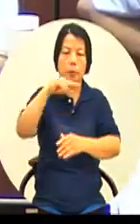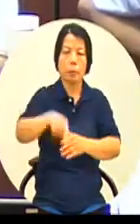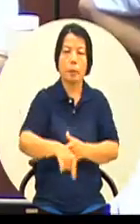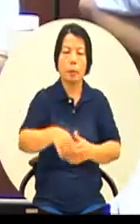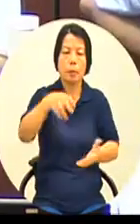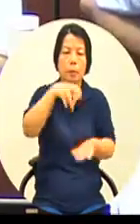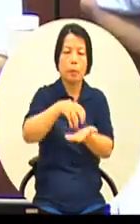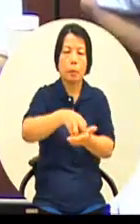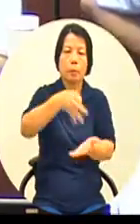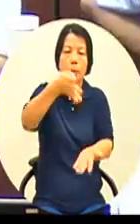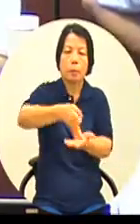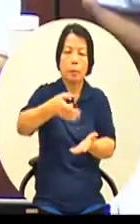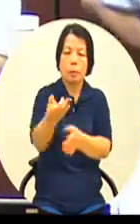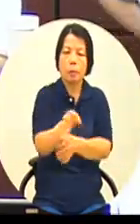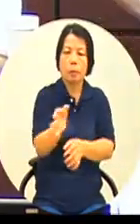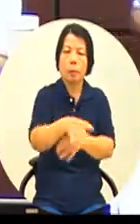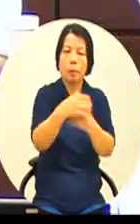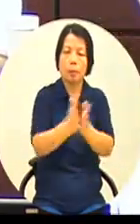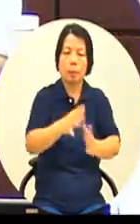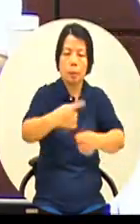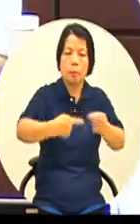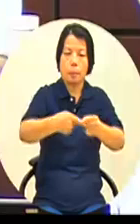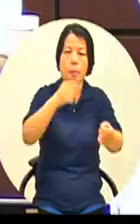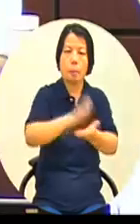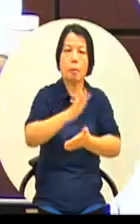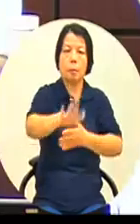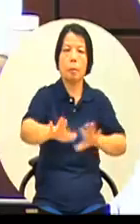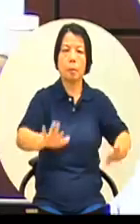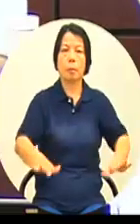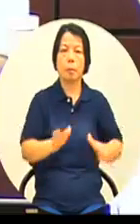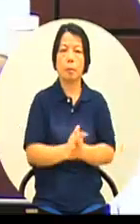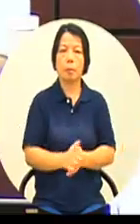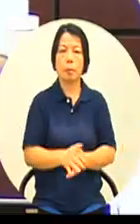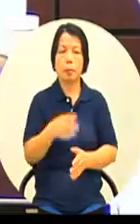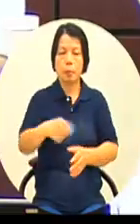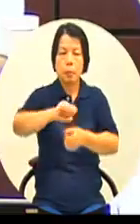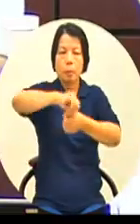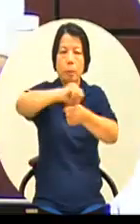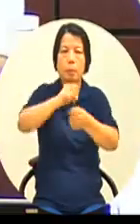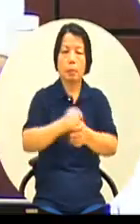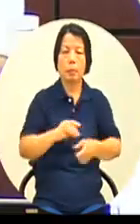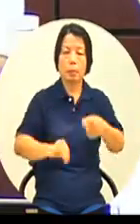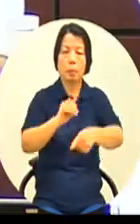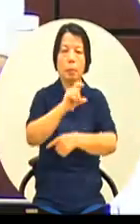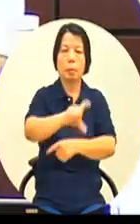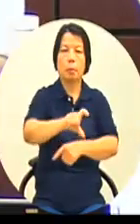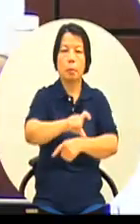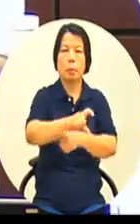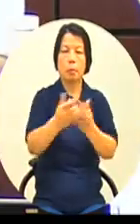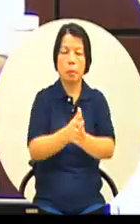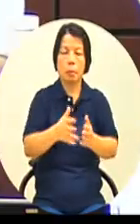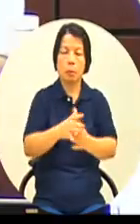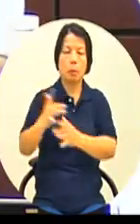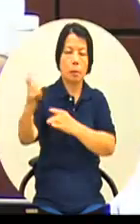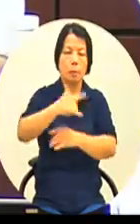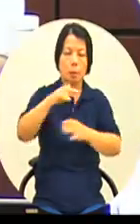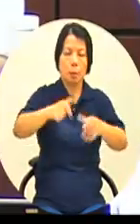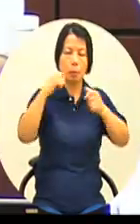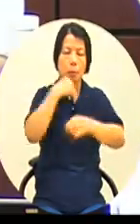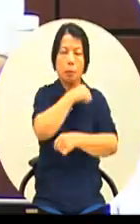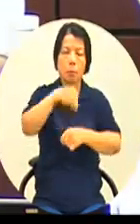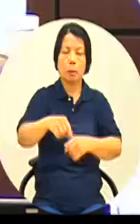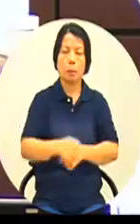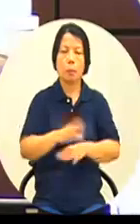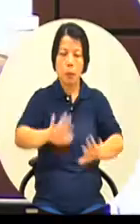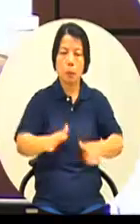国呢，它实施免签试办1年之后，目前已经增加了60%的旅客来到我们台湾，所以的确它是有